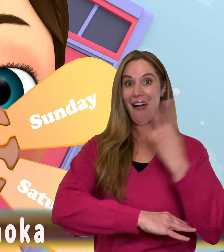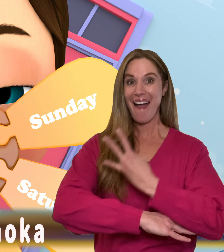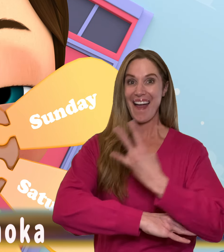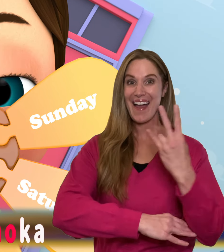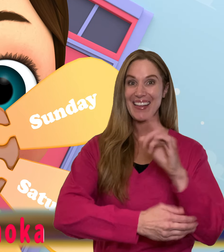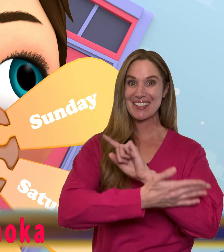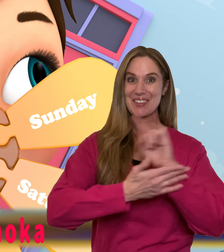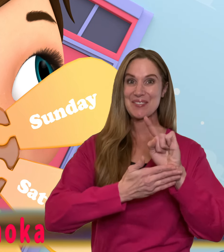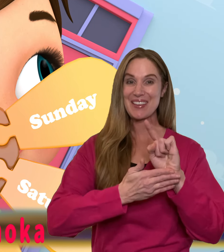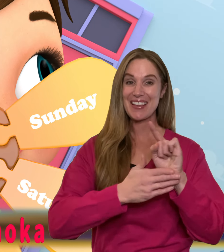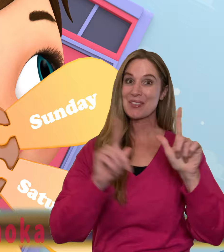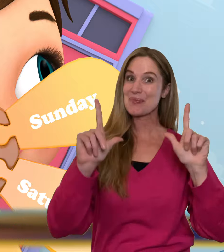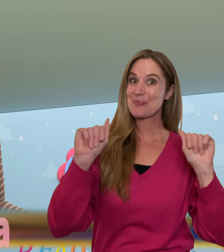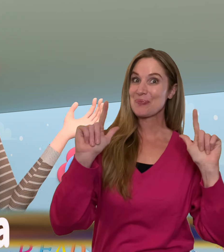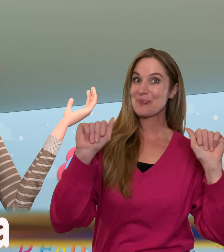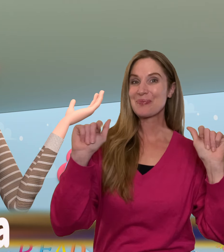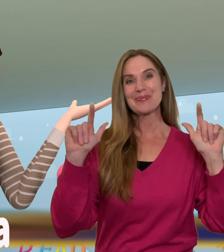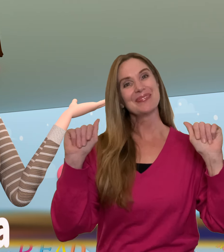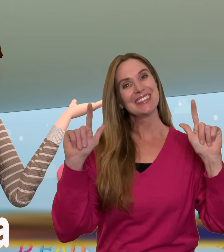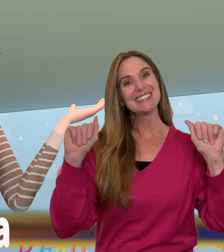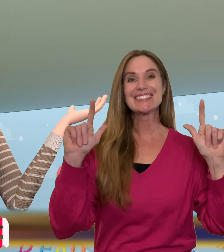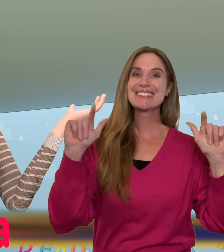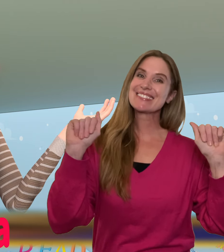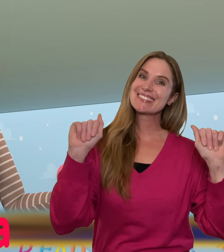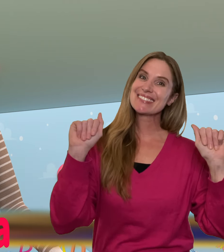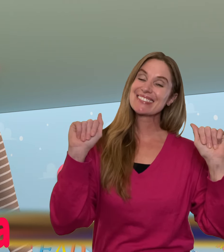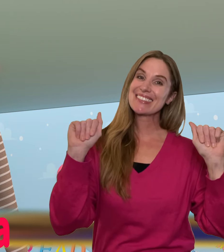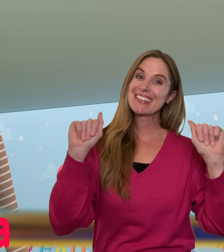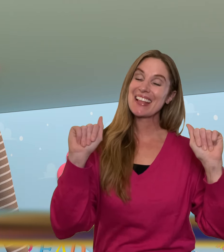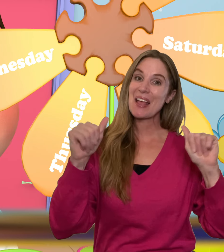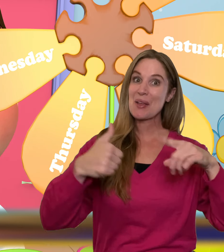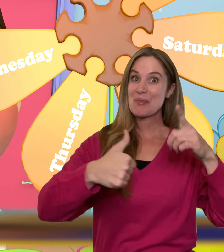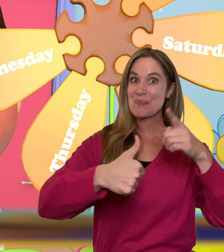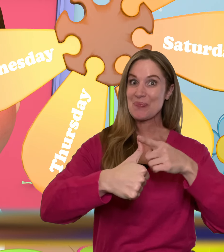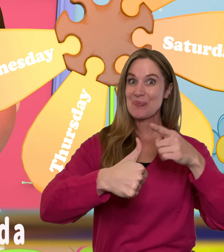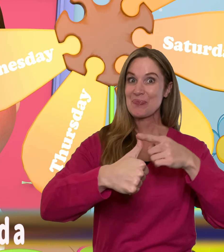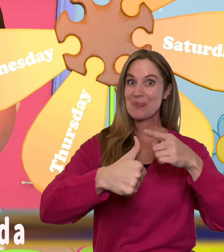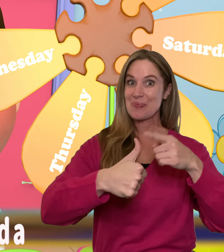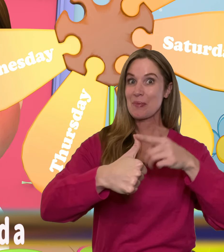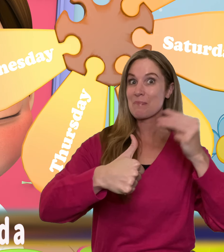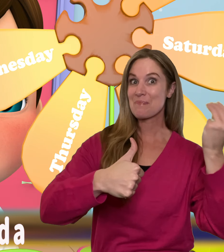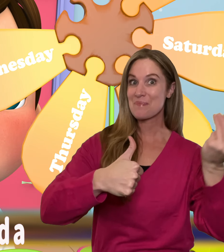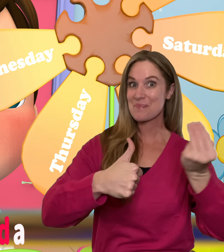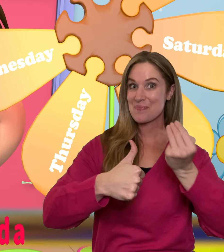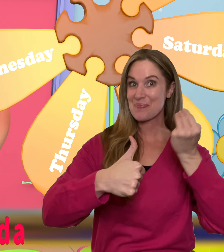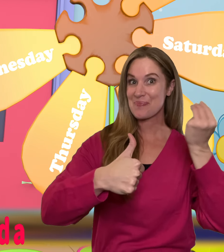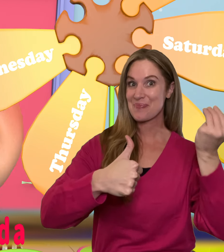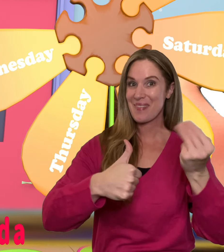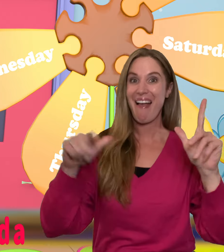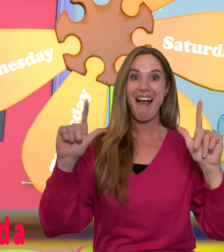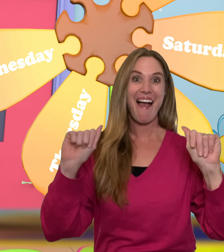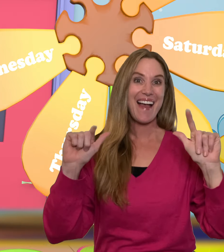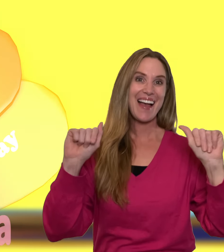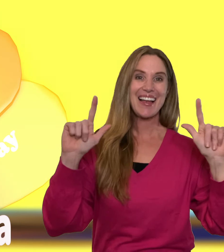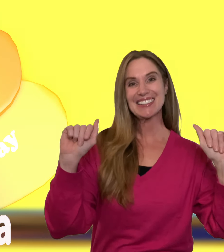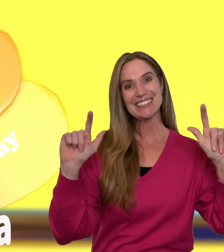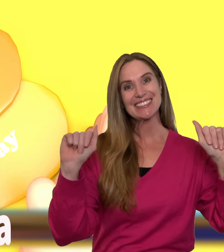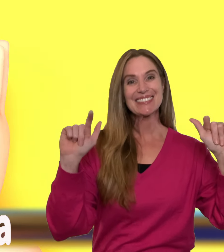週間にはなかララ月曜日から